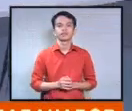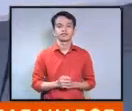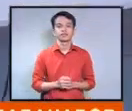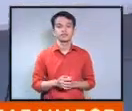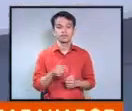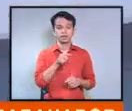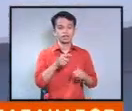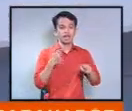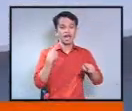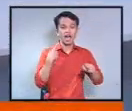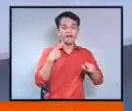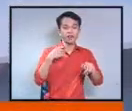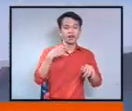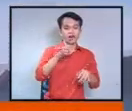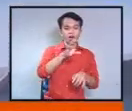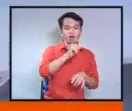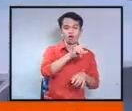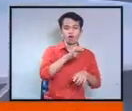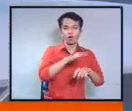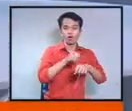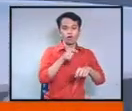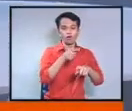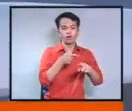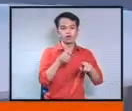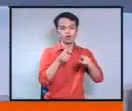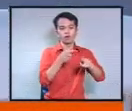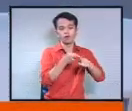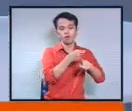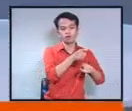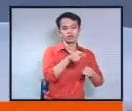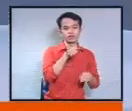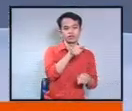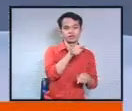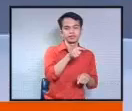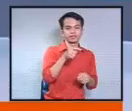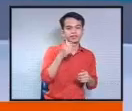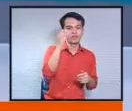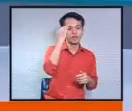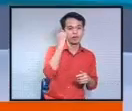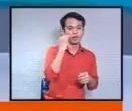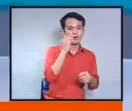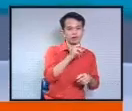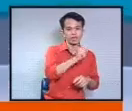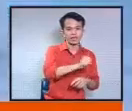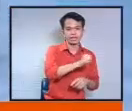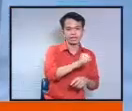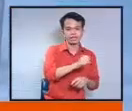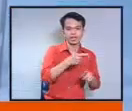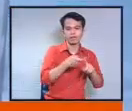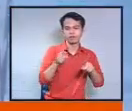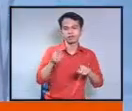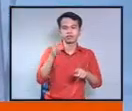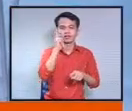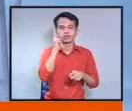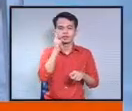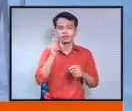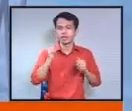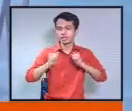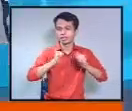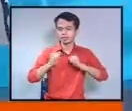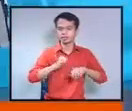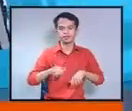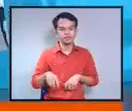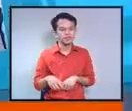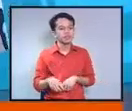Na courtesy call ang ambassador ng South Korea kay Pangulong Duterte. Alamin ang iba pang detalye sa Balita 123 ni Chang Marks. Chang Marks!